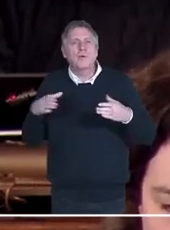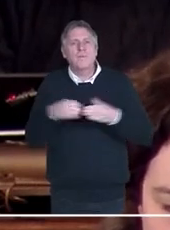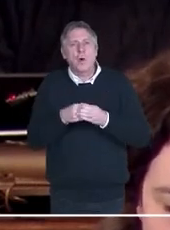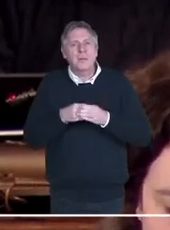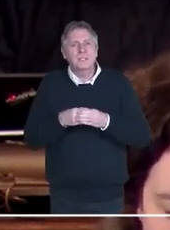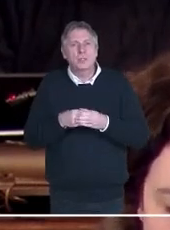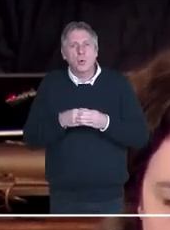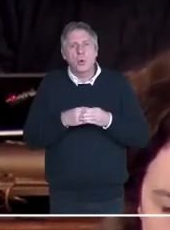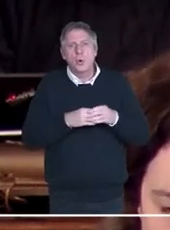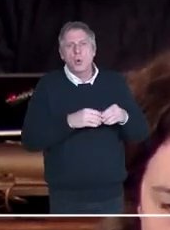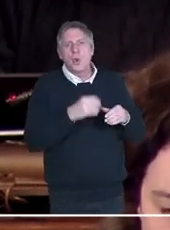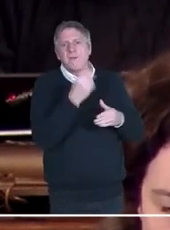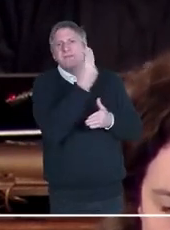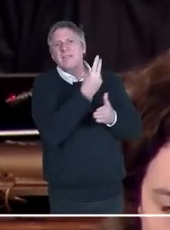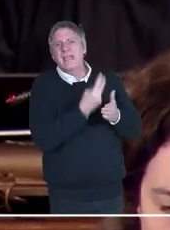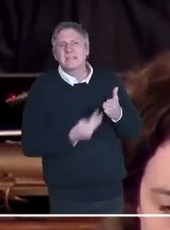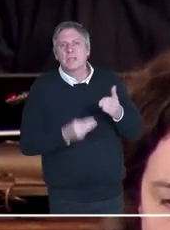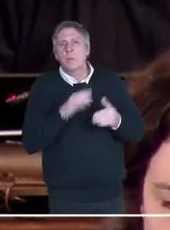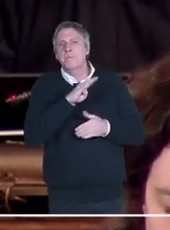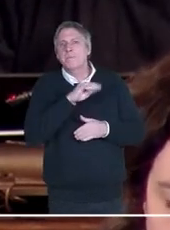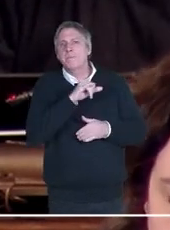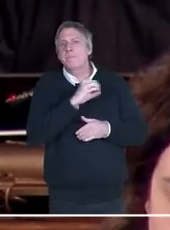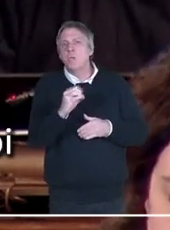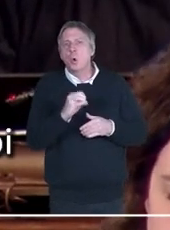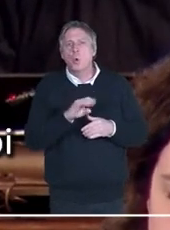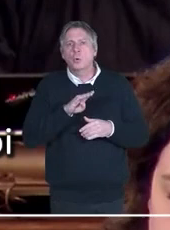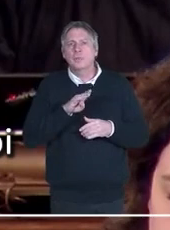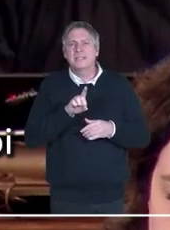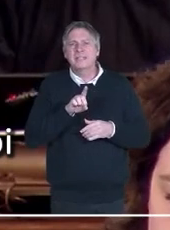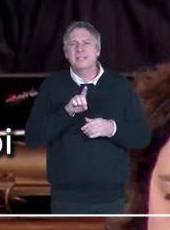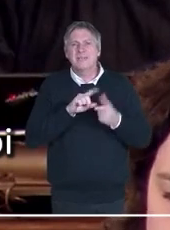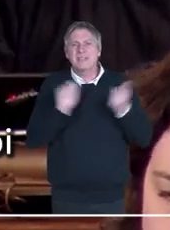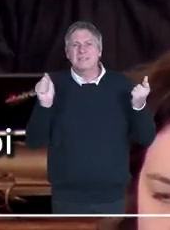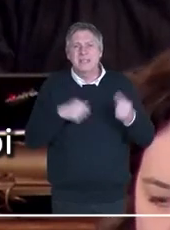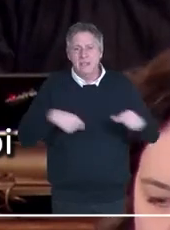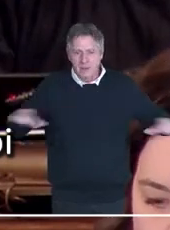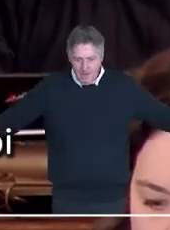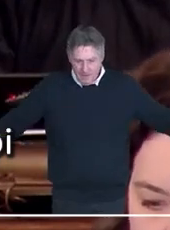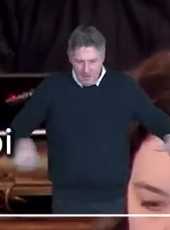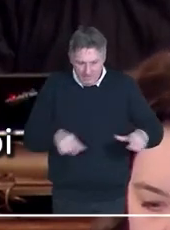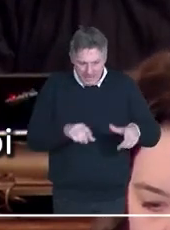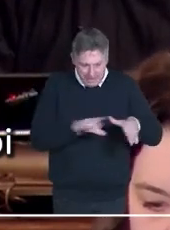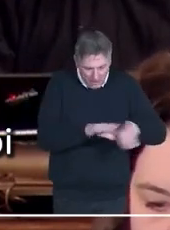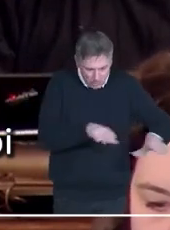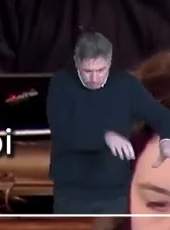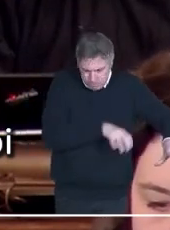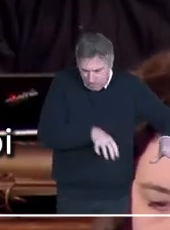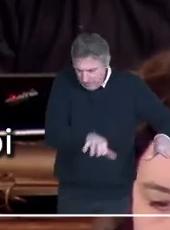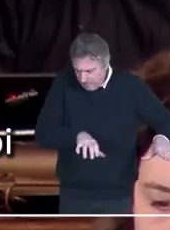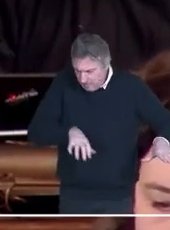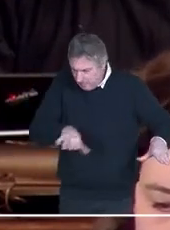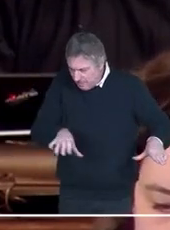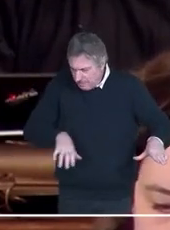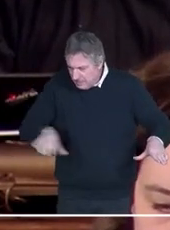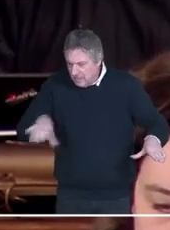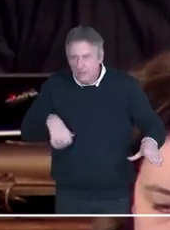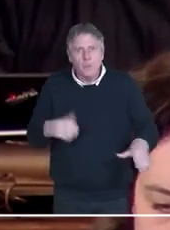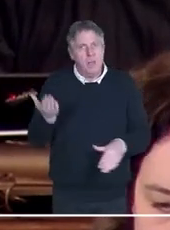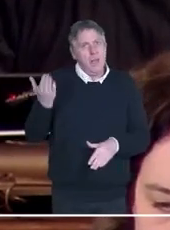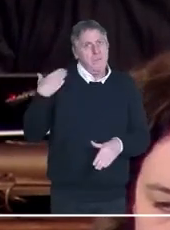fresque de la biodiversité le 15 mars prochain. Je vous invite à vous rapprocher de moi si cela vous intéresse